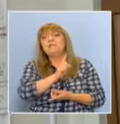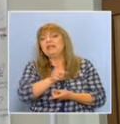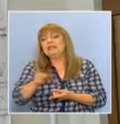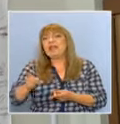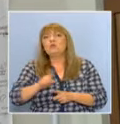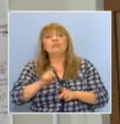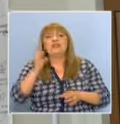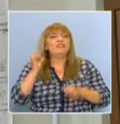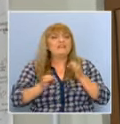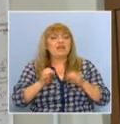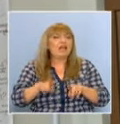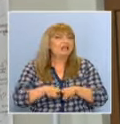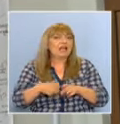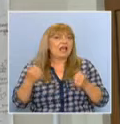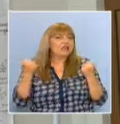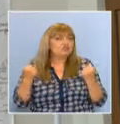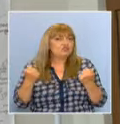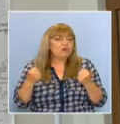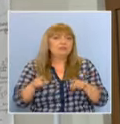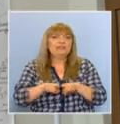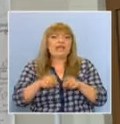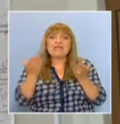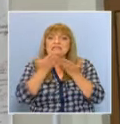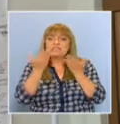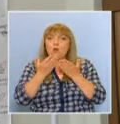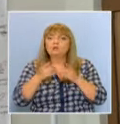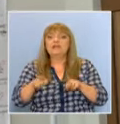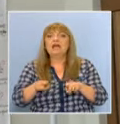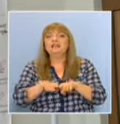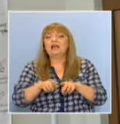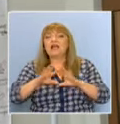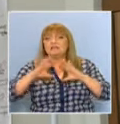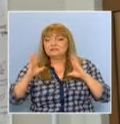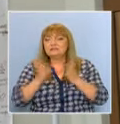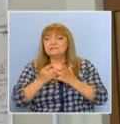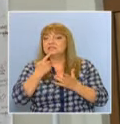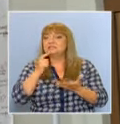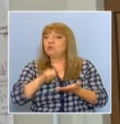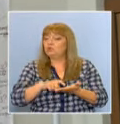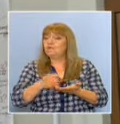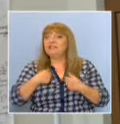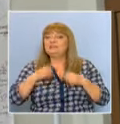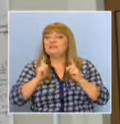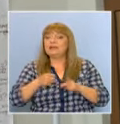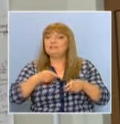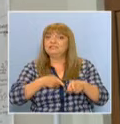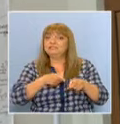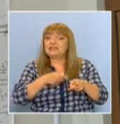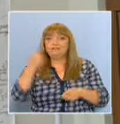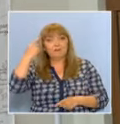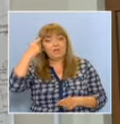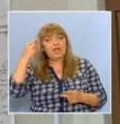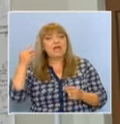с живота, така и с науката, така и с всичко. Затова ние трябва да следваме разумното и